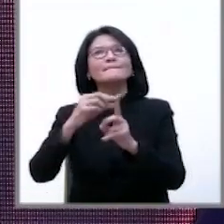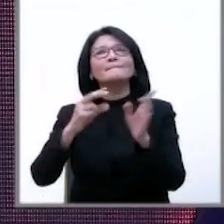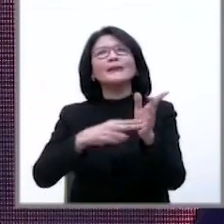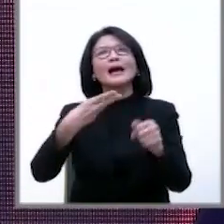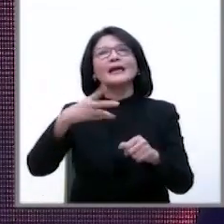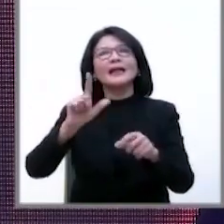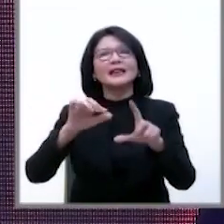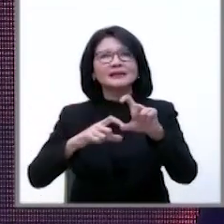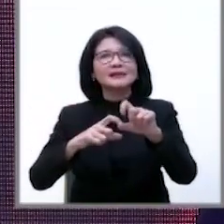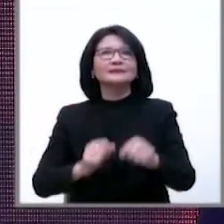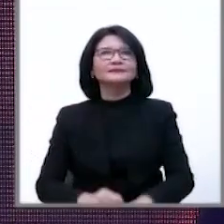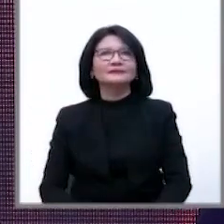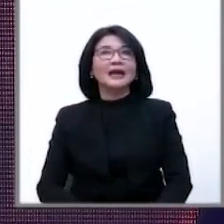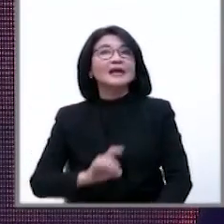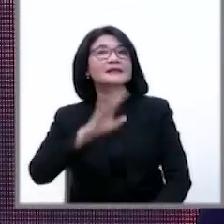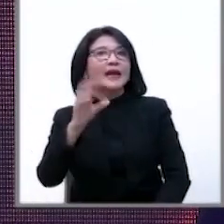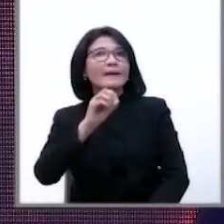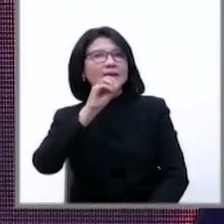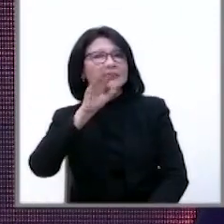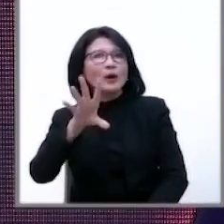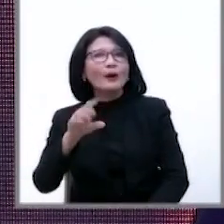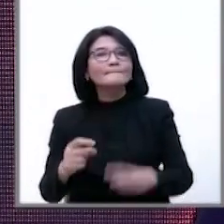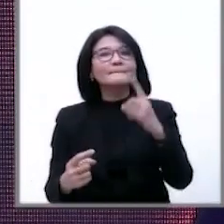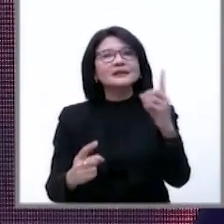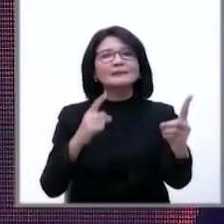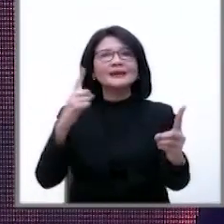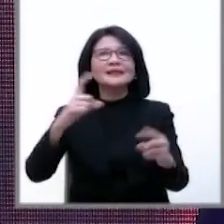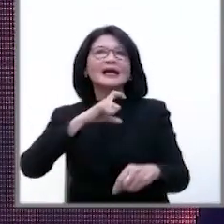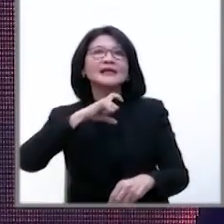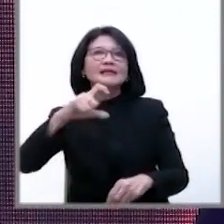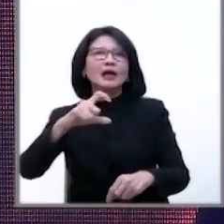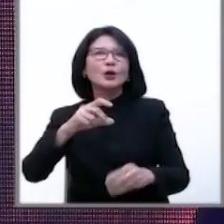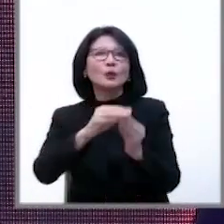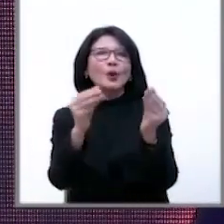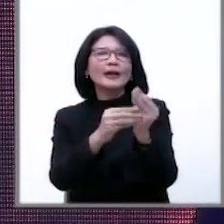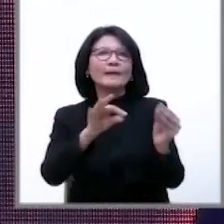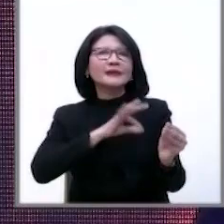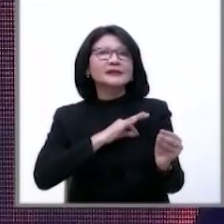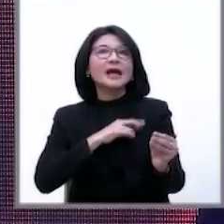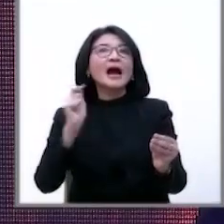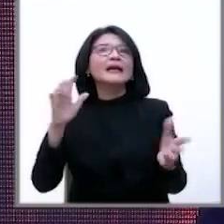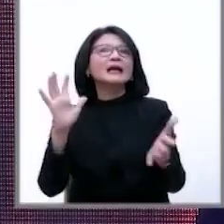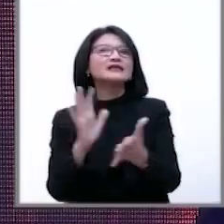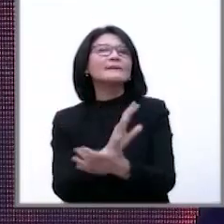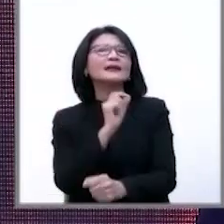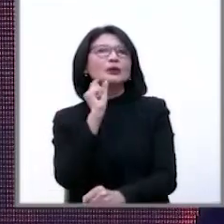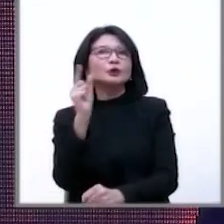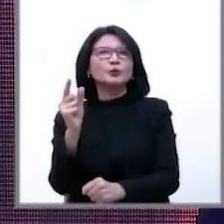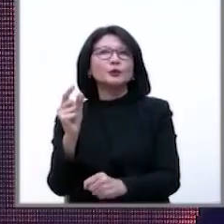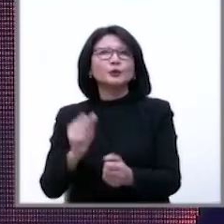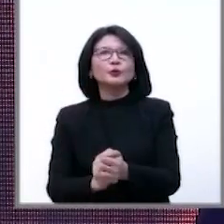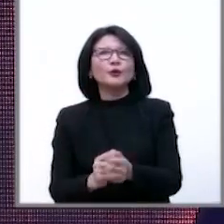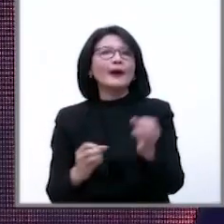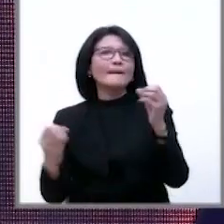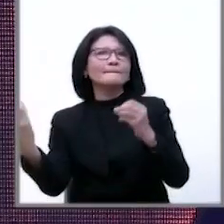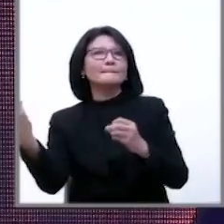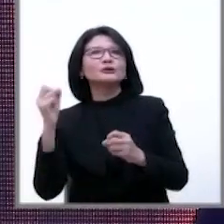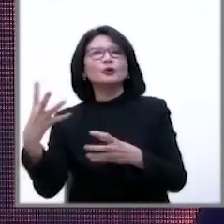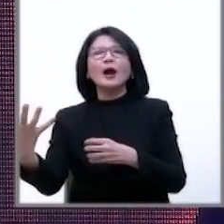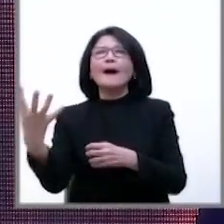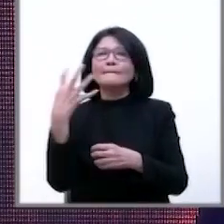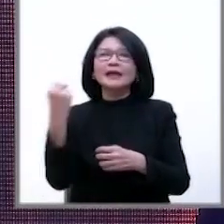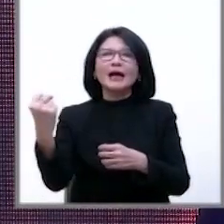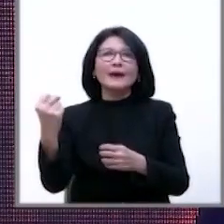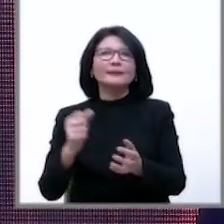panelis Sain menjawab pertanyaaning-mas wakil presiden juga akan diberikan kesempatan untuk saling menanggapi dan